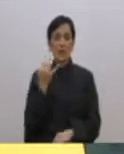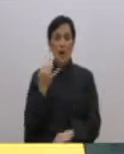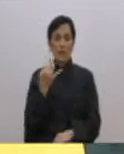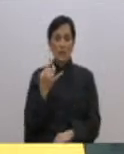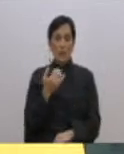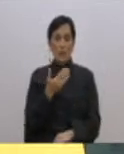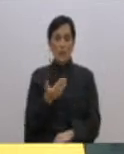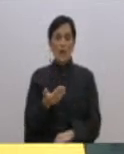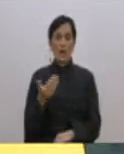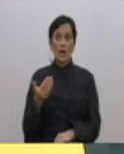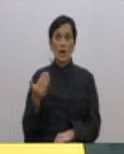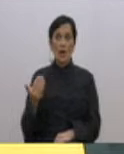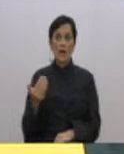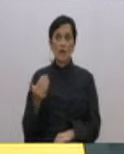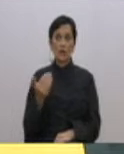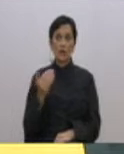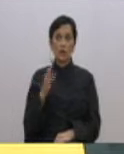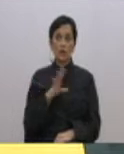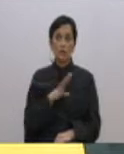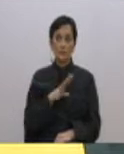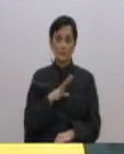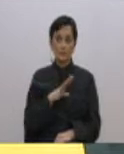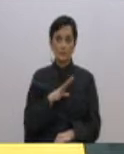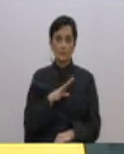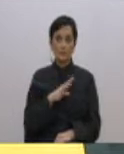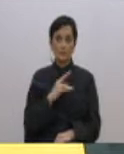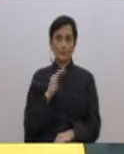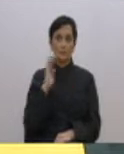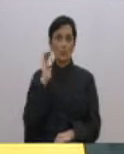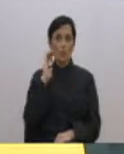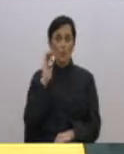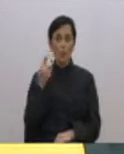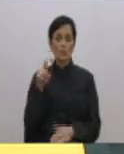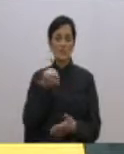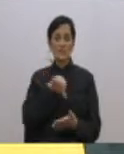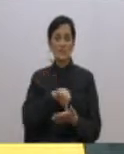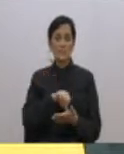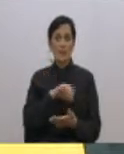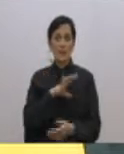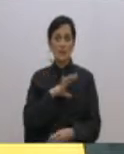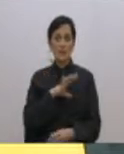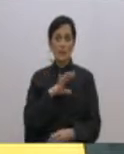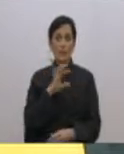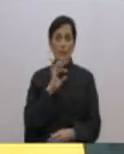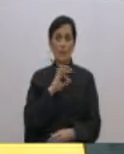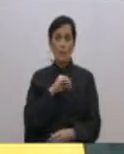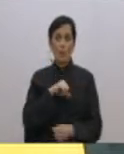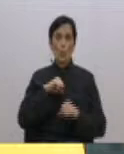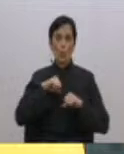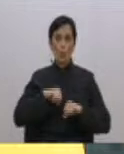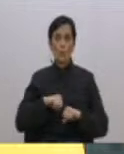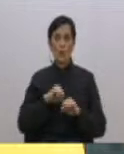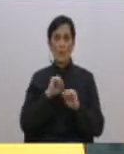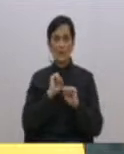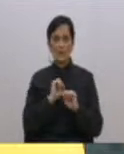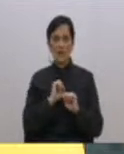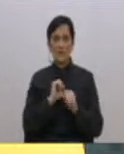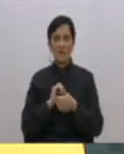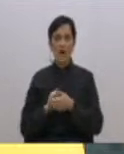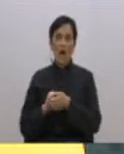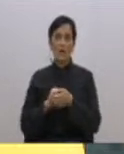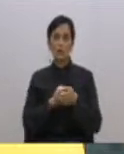მხარე, იყვნენ ამ მოსმენაზე მოსარგებლეები, უფლებამოსცემლები,